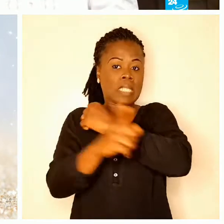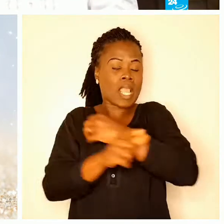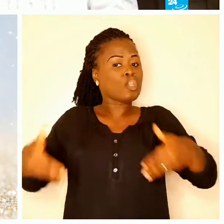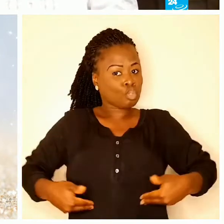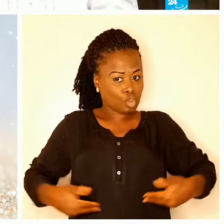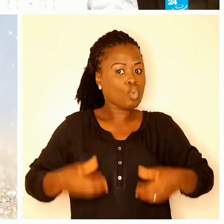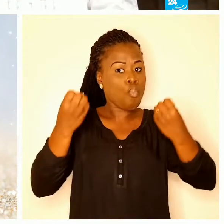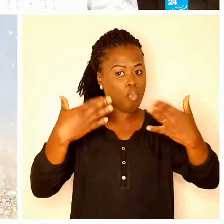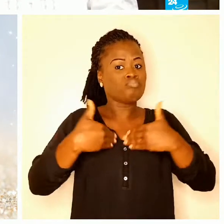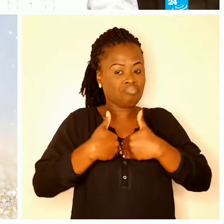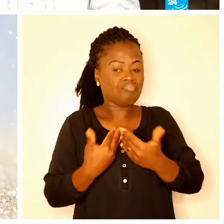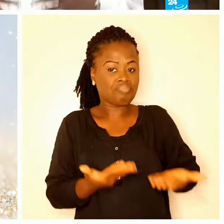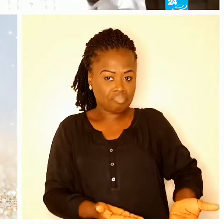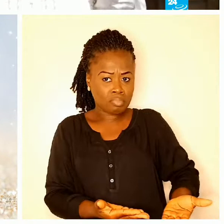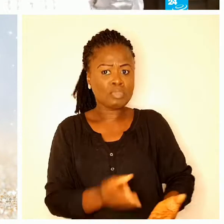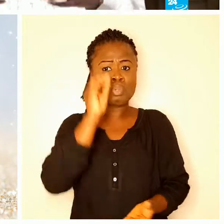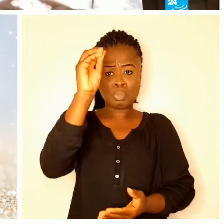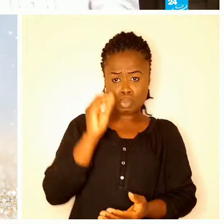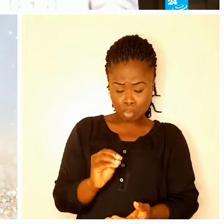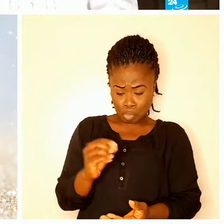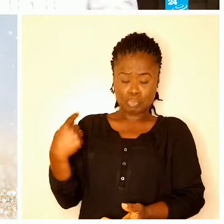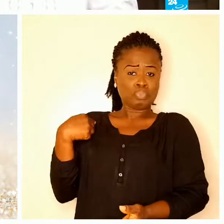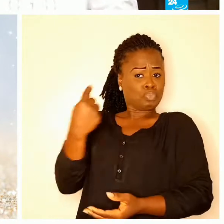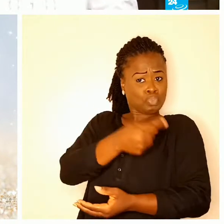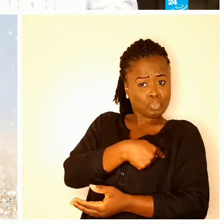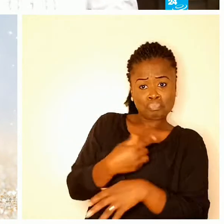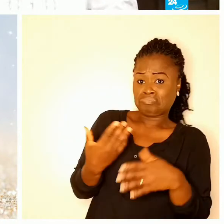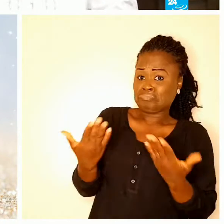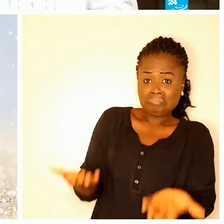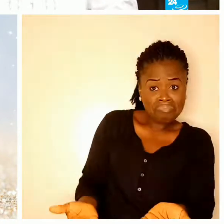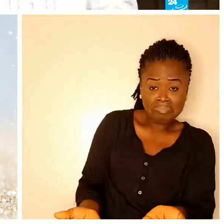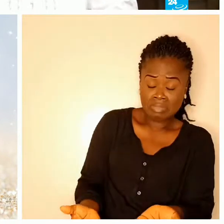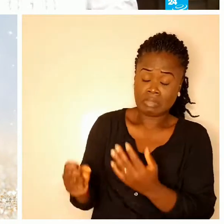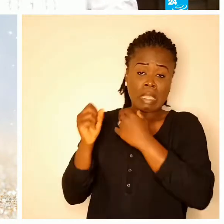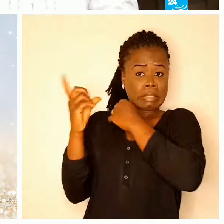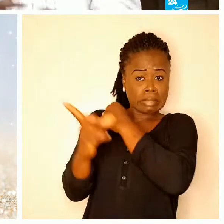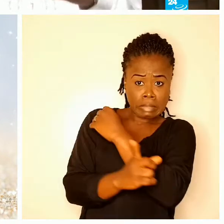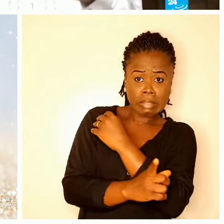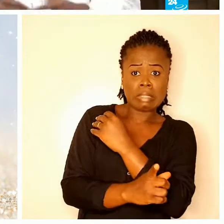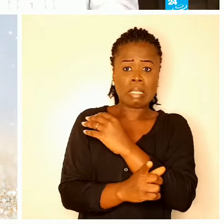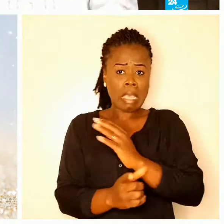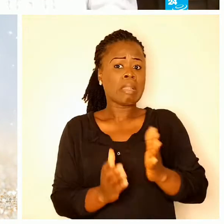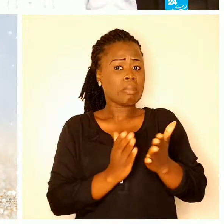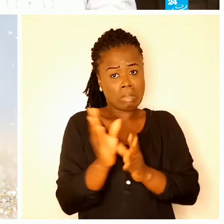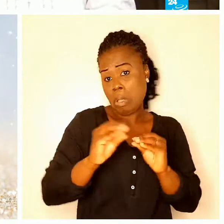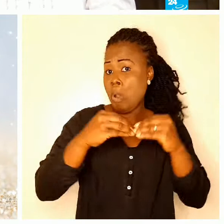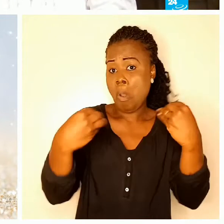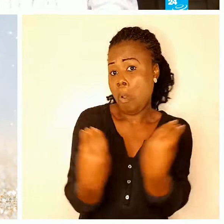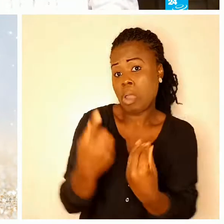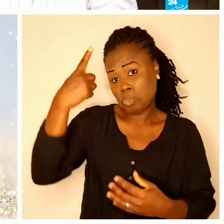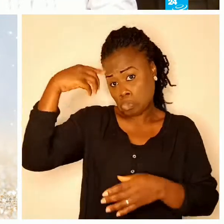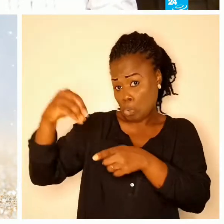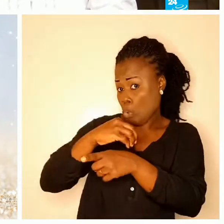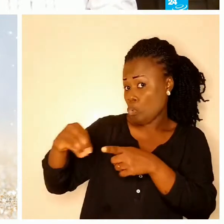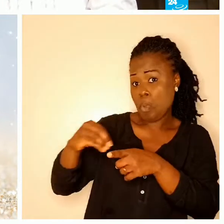que la prise en charge précoce dans les établissements hospitaliers, peut-être tout cela combiné peut expliquer en fait